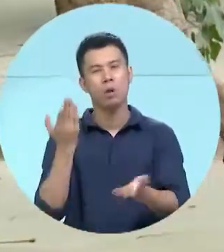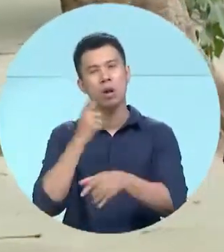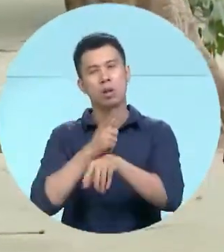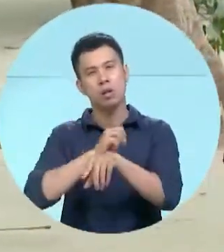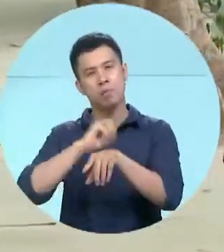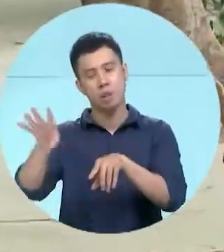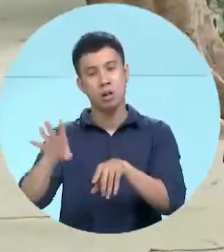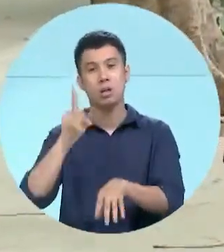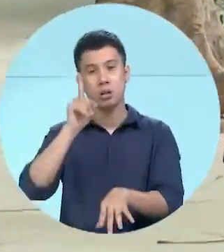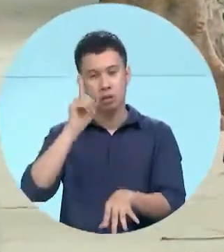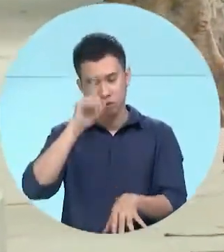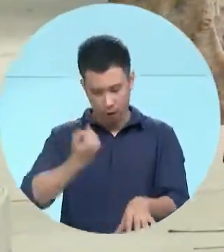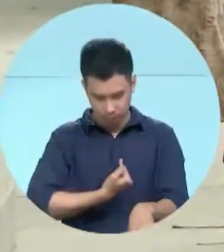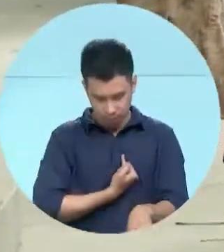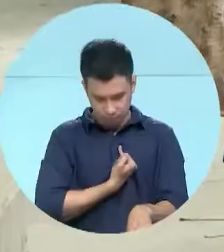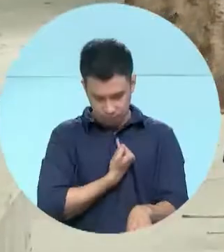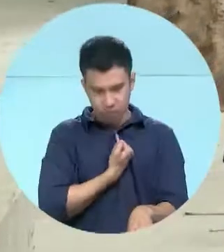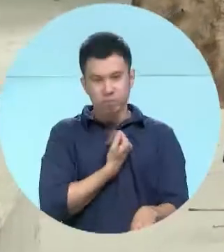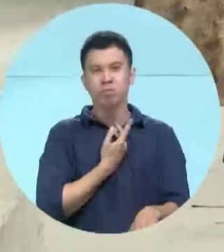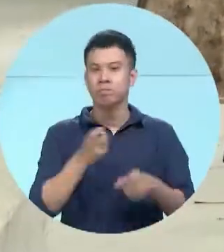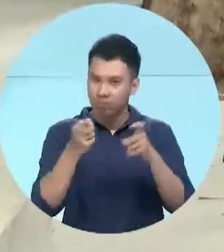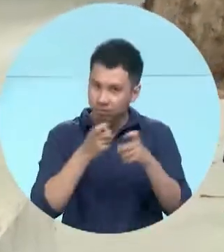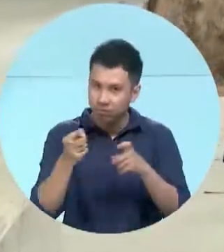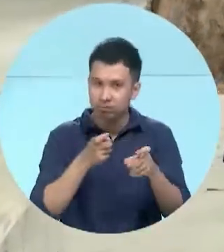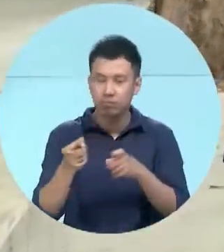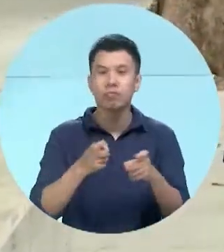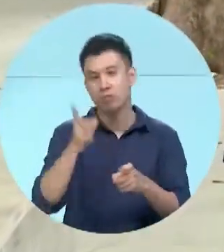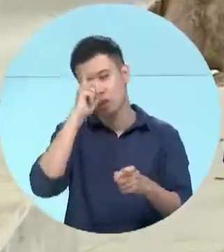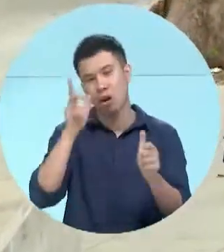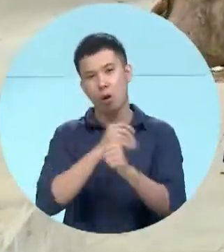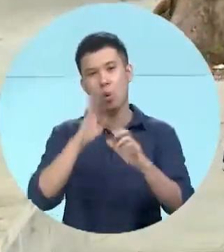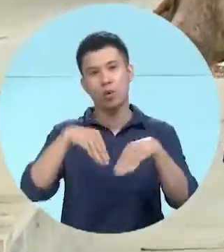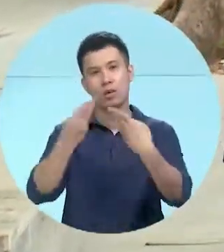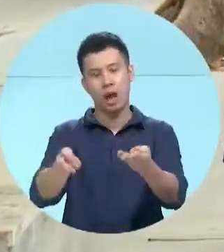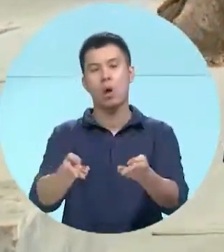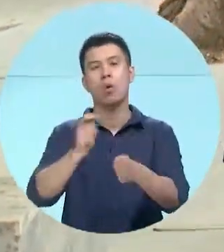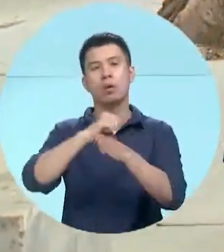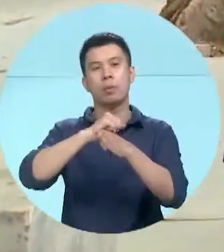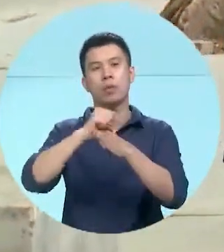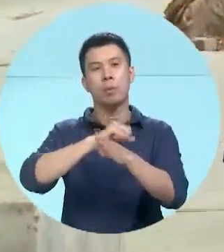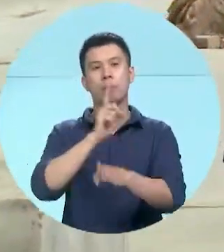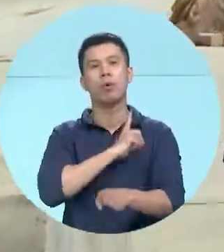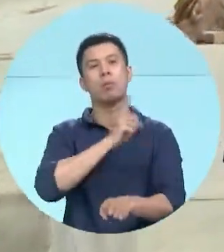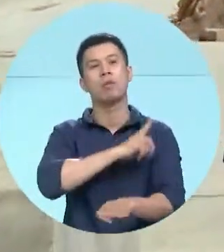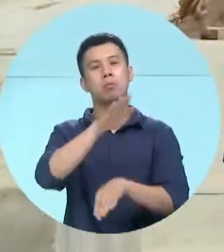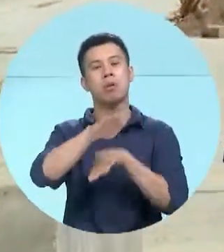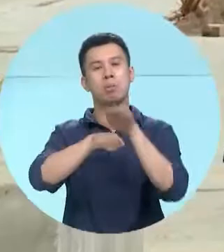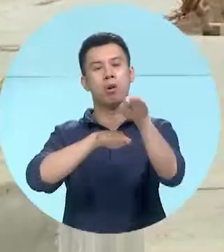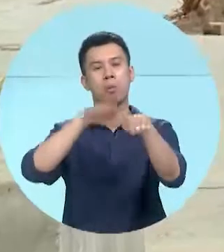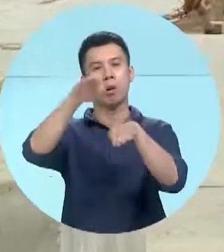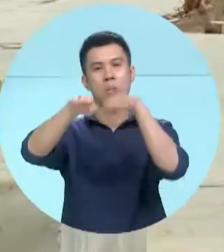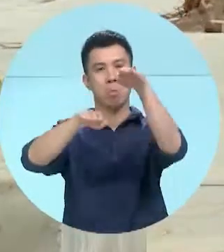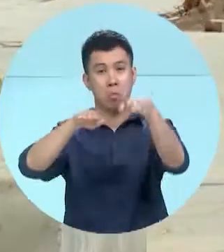hơn, nhưng quý vị hãy kiên trì, đồng hành cùng con, cho con cơ hội được tập bước đi một mình, từng bước